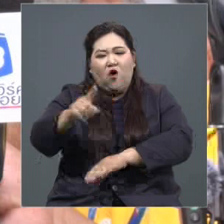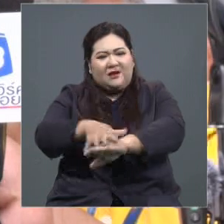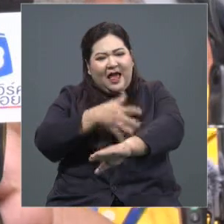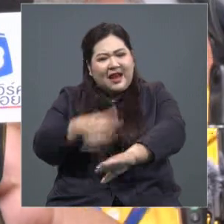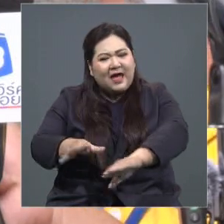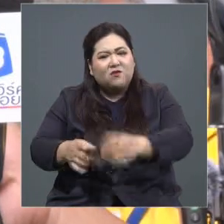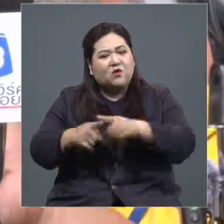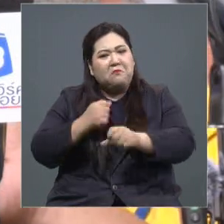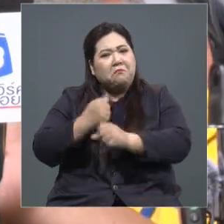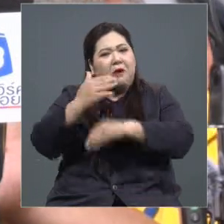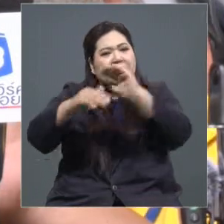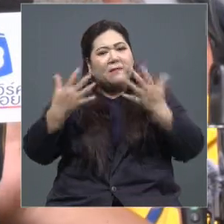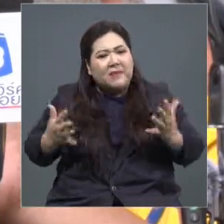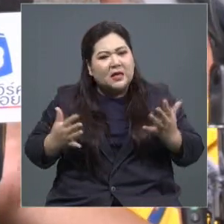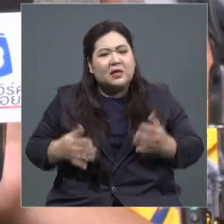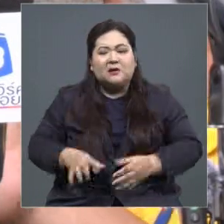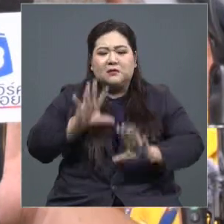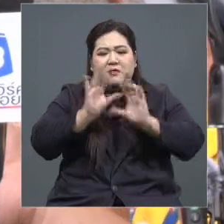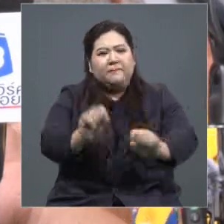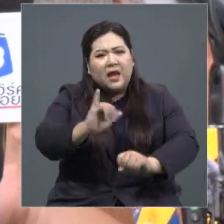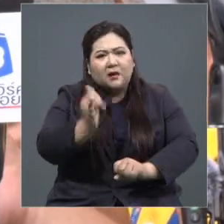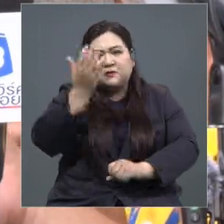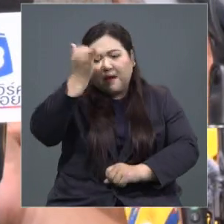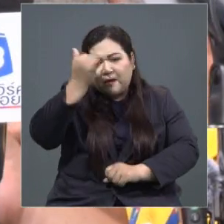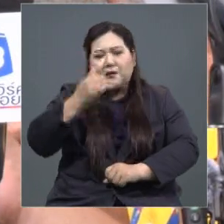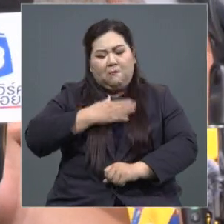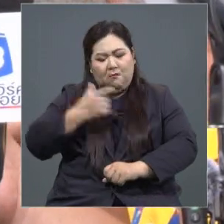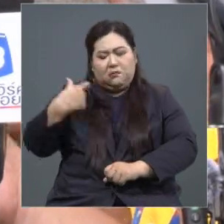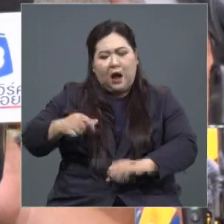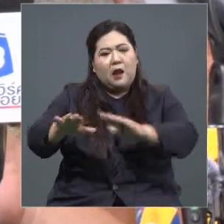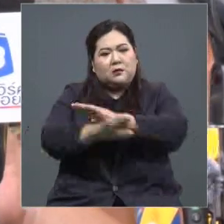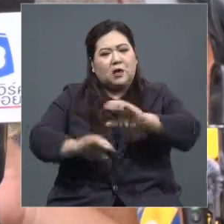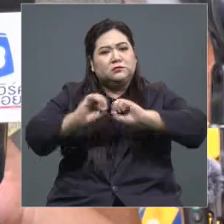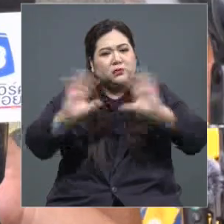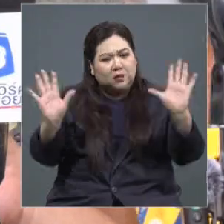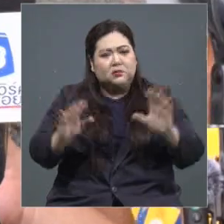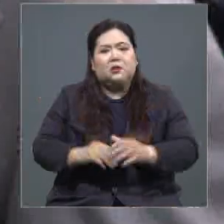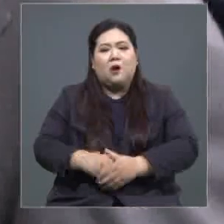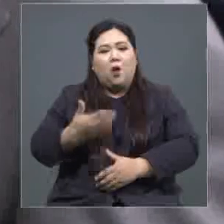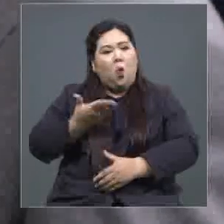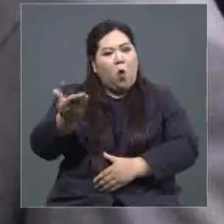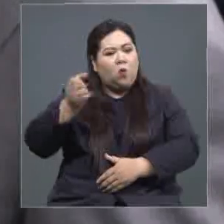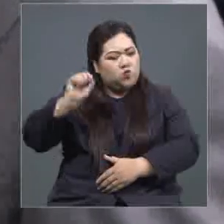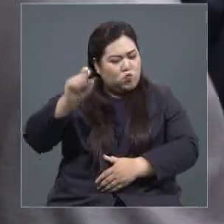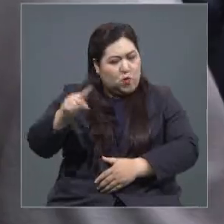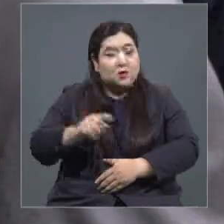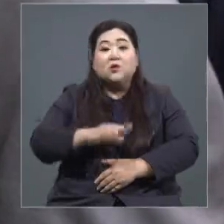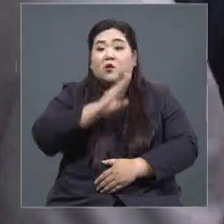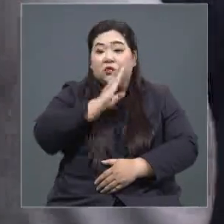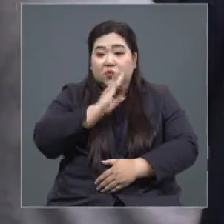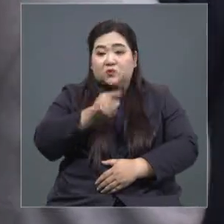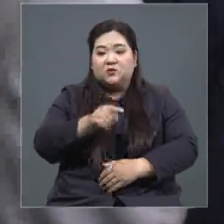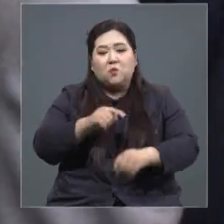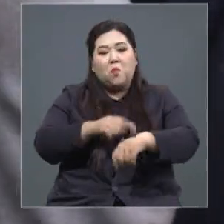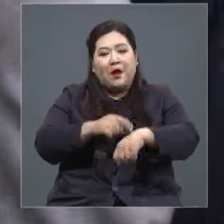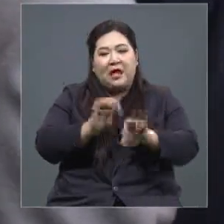มีการแจ้งข้อกล่าวหาใดๆทั้งที่ตนเองบอกว่ามีหลักฐานชัดเจนนะคะจึงต้องการให้เร่งรัดคดีและหากพบว่ามีการประวิ